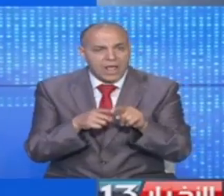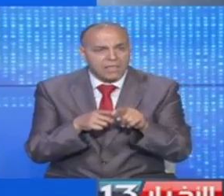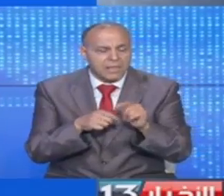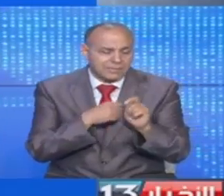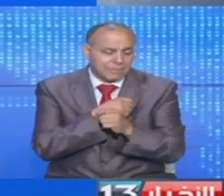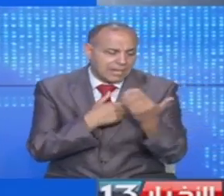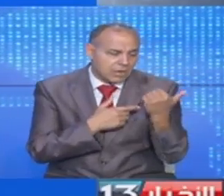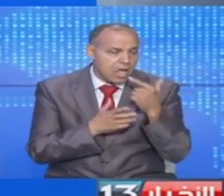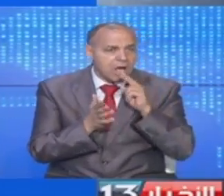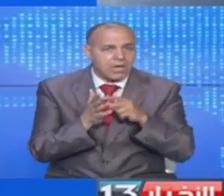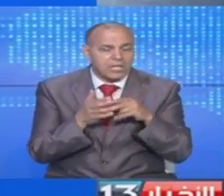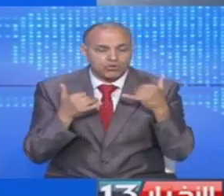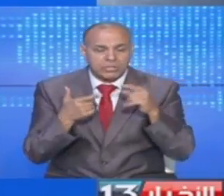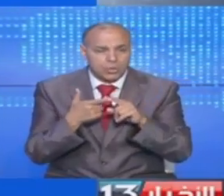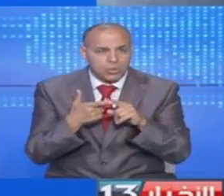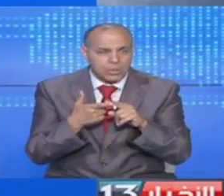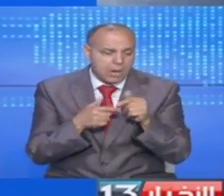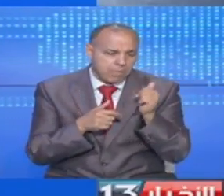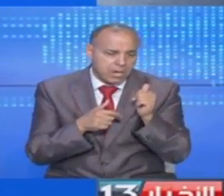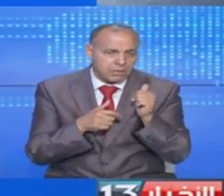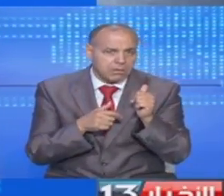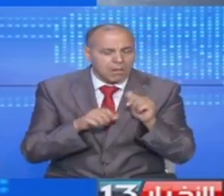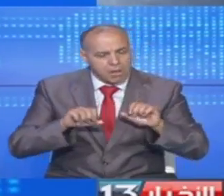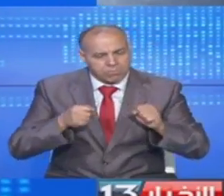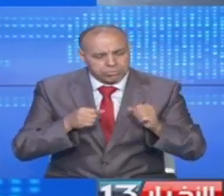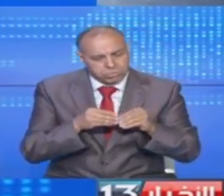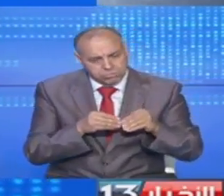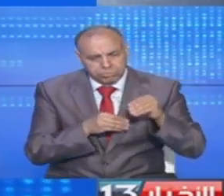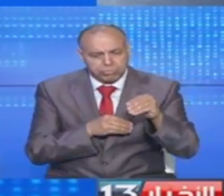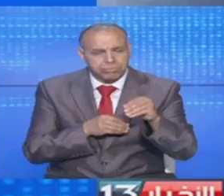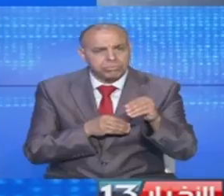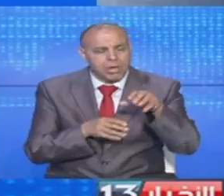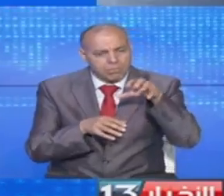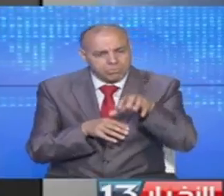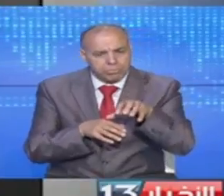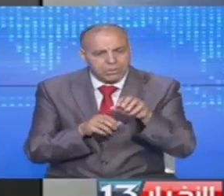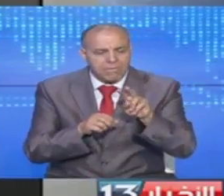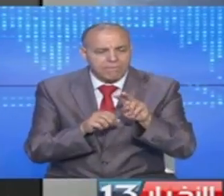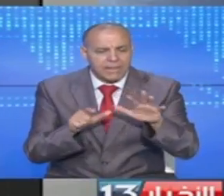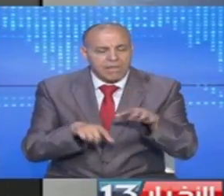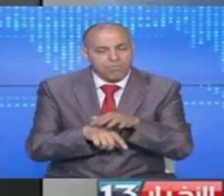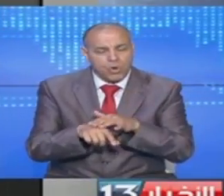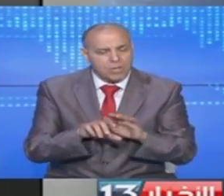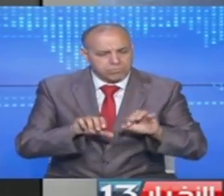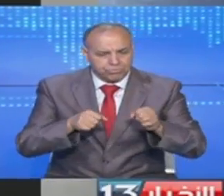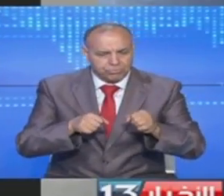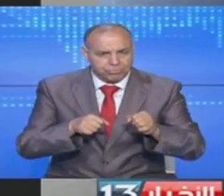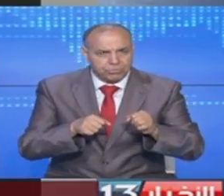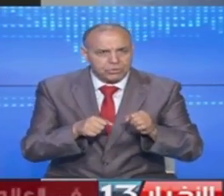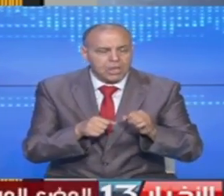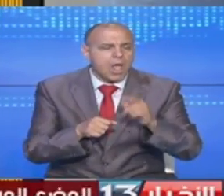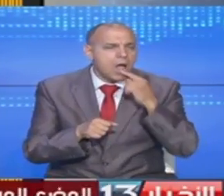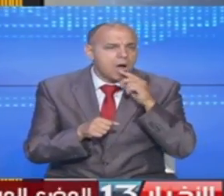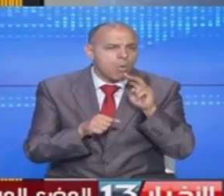الأسابيع الأخيرة، قررت الجزائر أمس تمديد الحجر الصحي الجزئي المفروض في 29 ولاية من ولايات